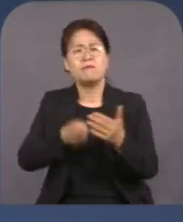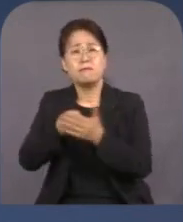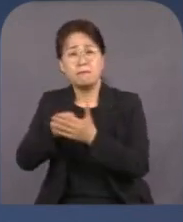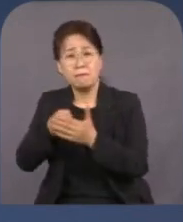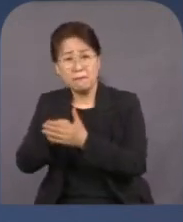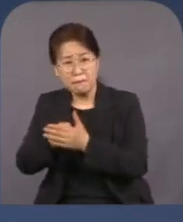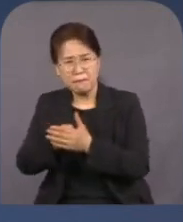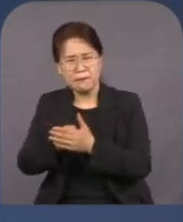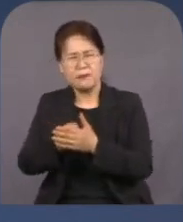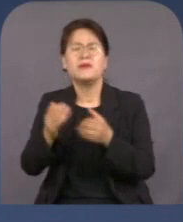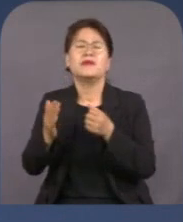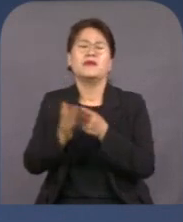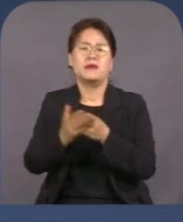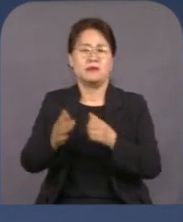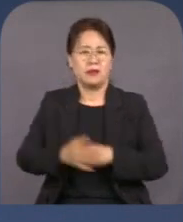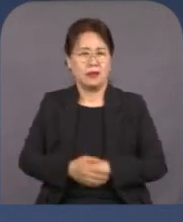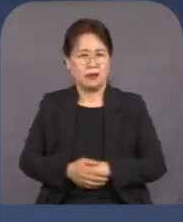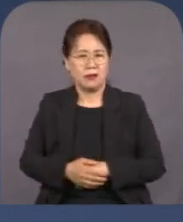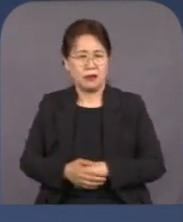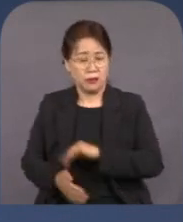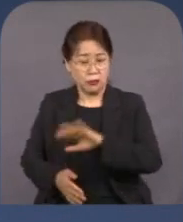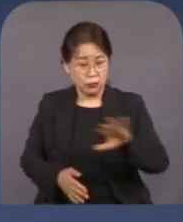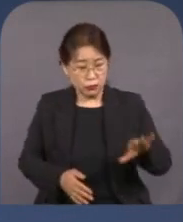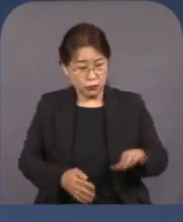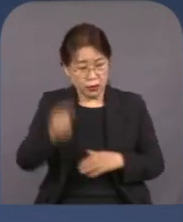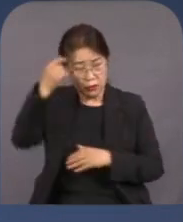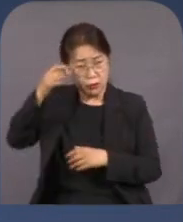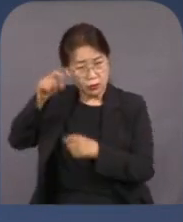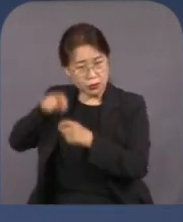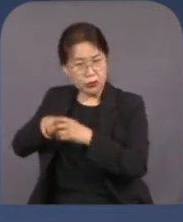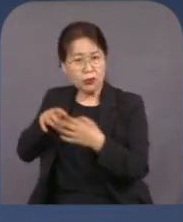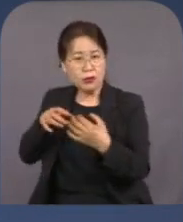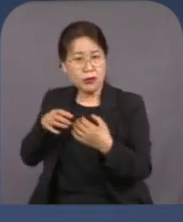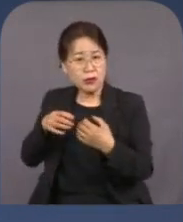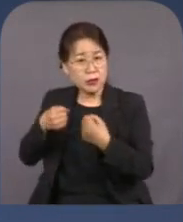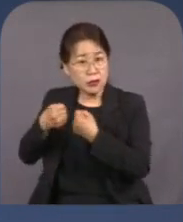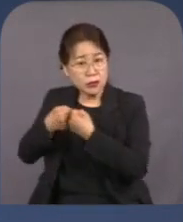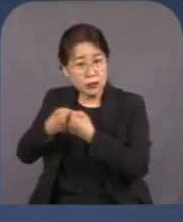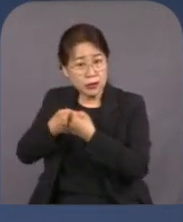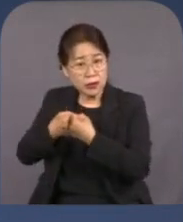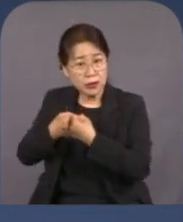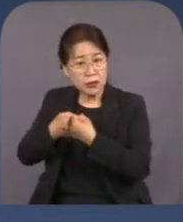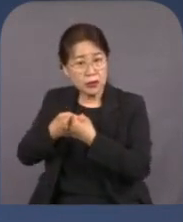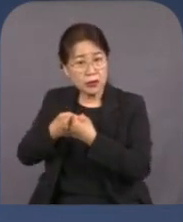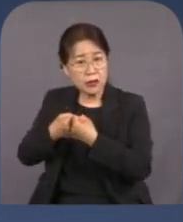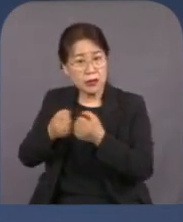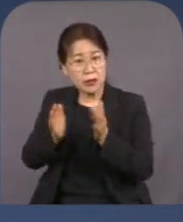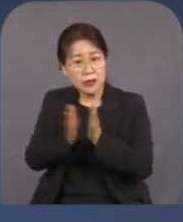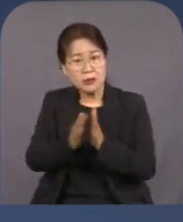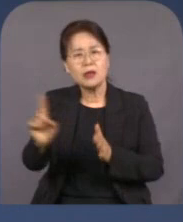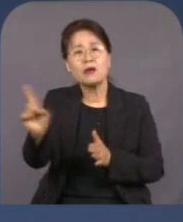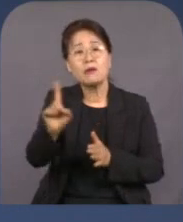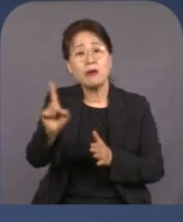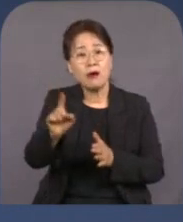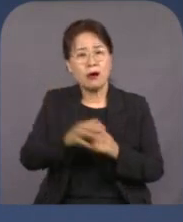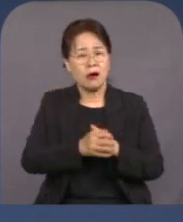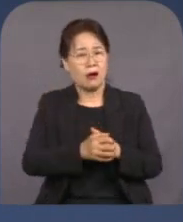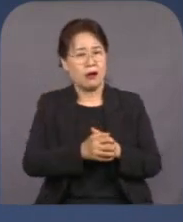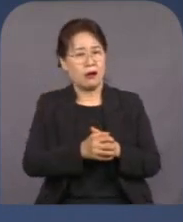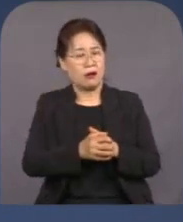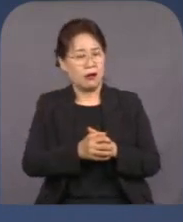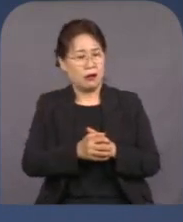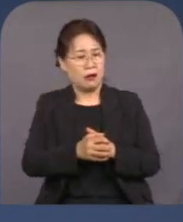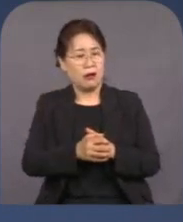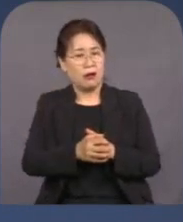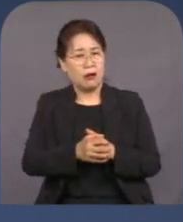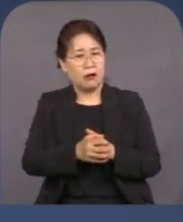그렇습니다 여러분 우리의 영적인 전쟁도 언제부터 시작이 됐습니까 물론 예수